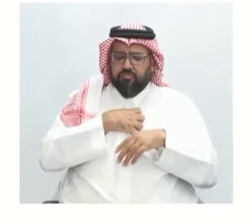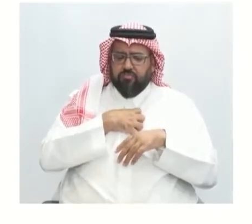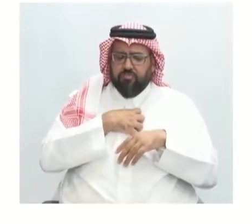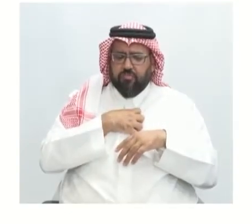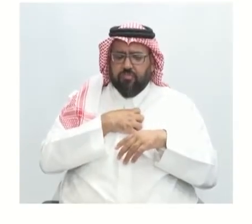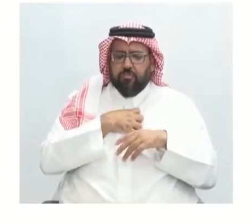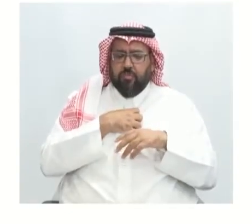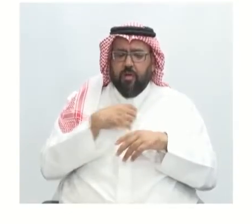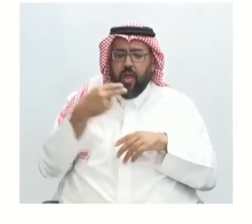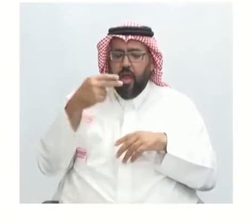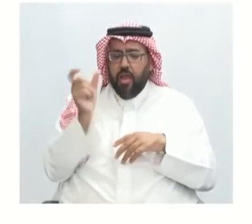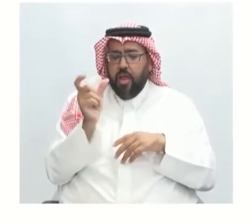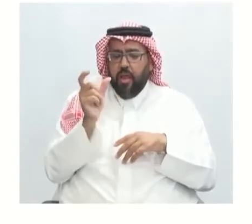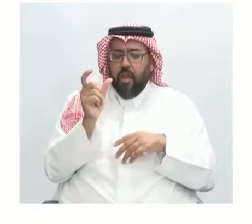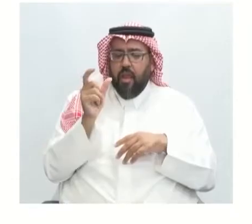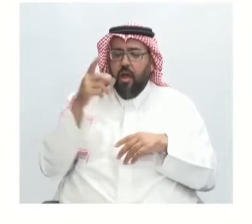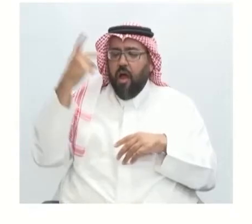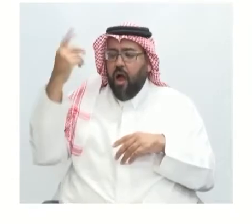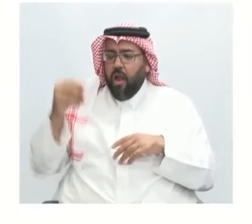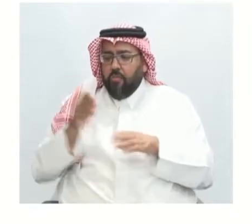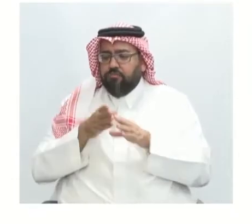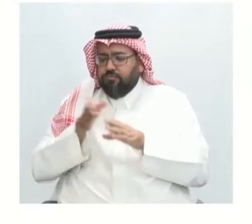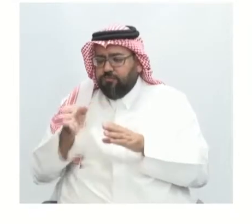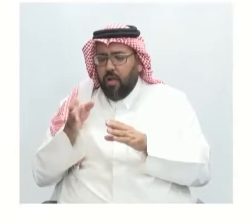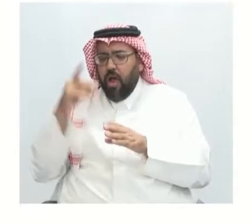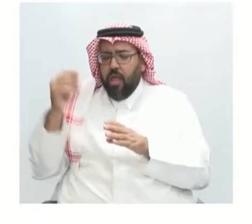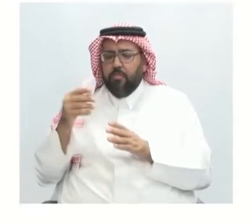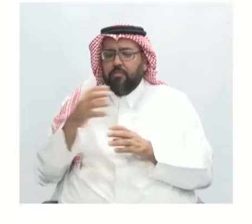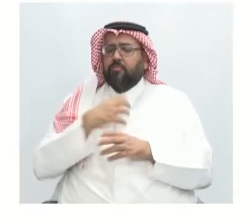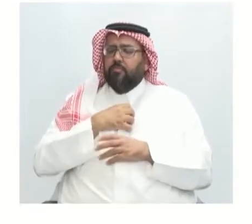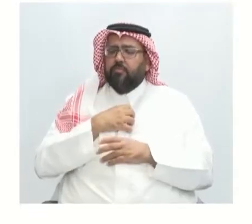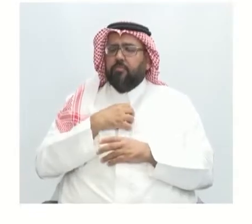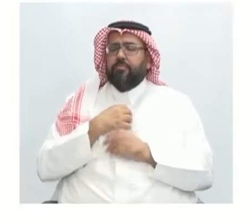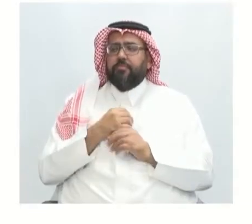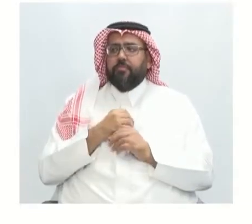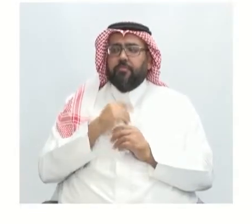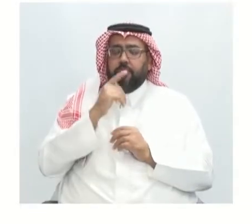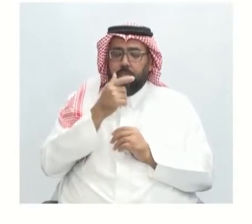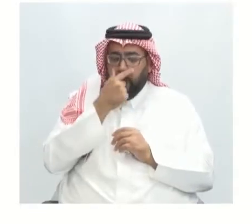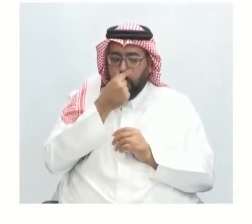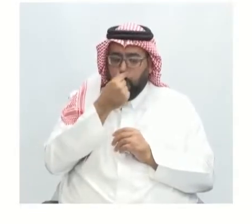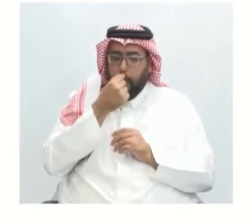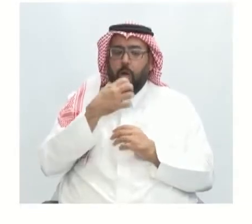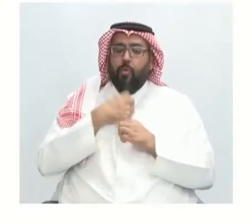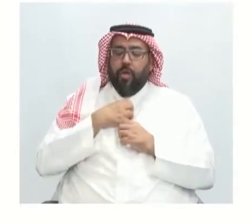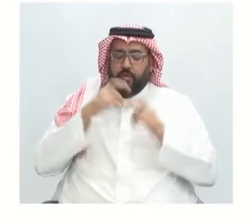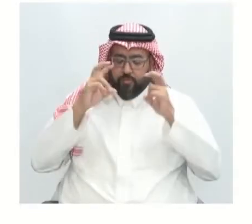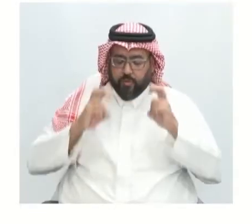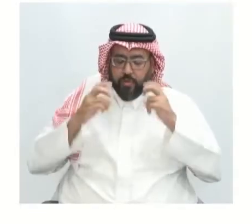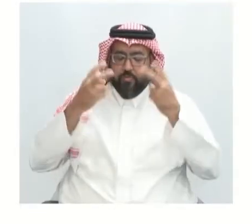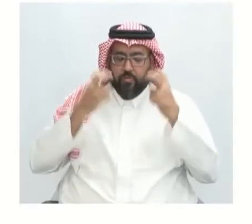حبس النفس عن محارم الله اليس كذلك ثم قلنا وحبسها